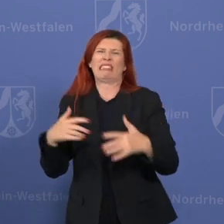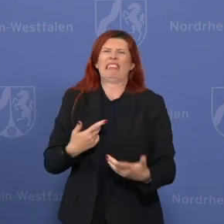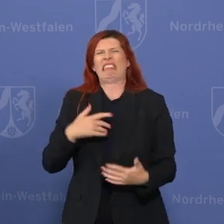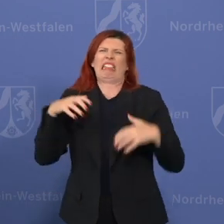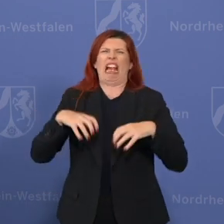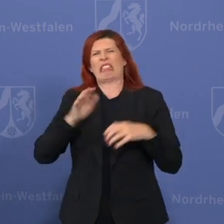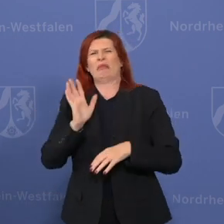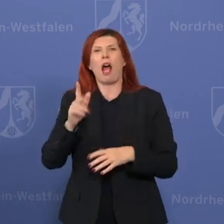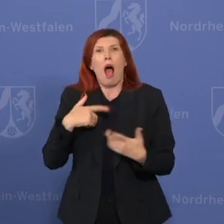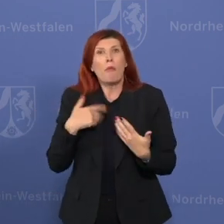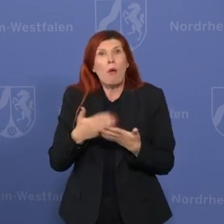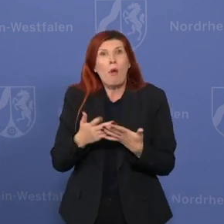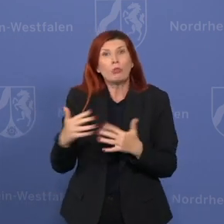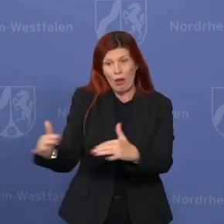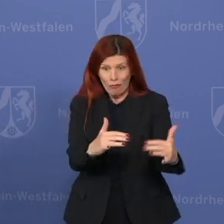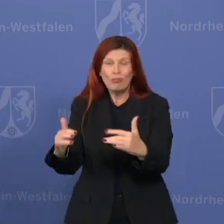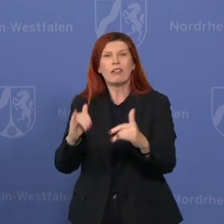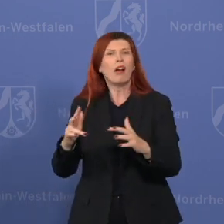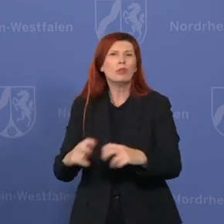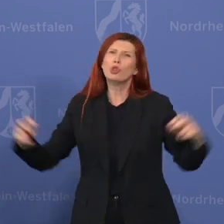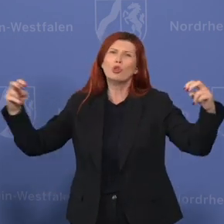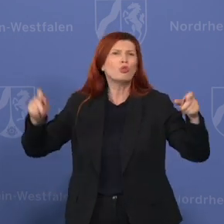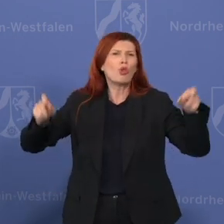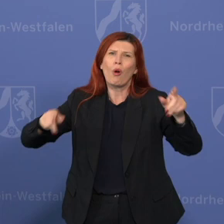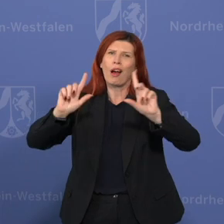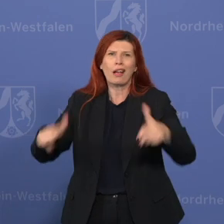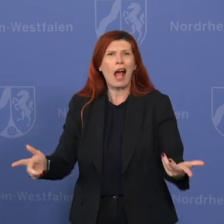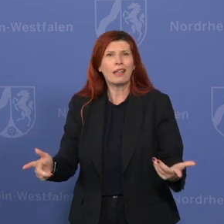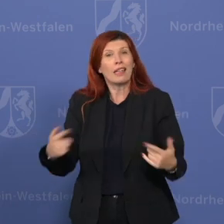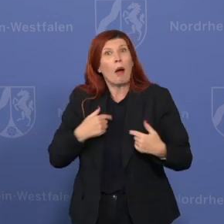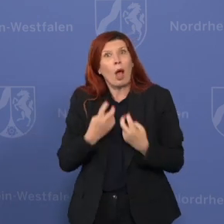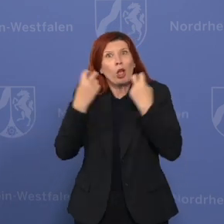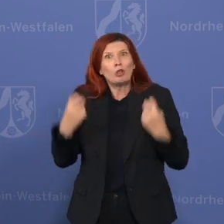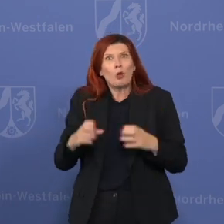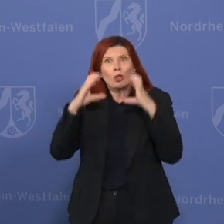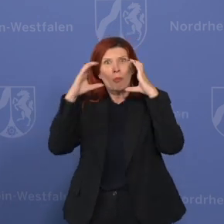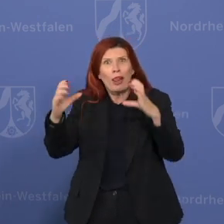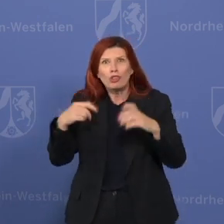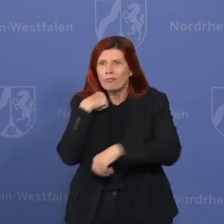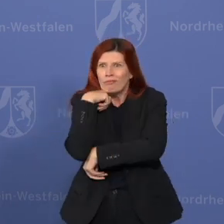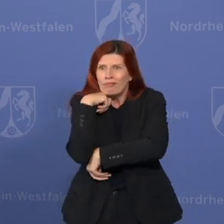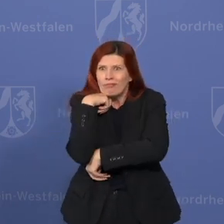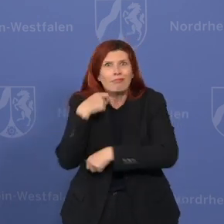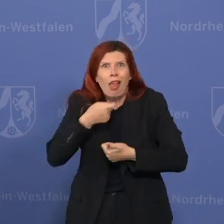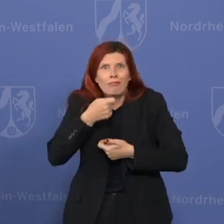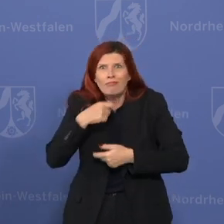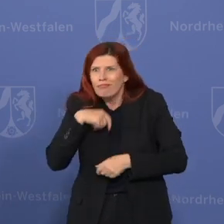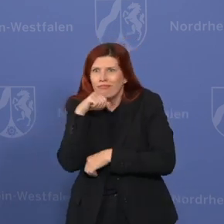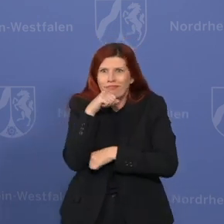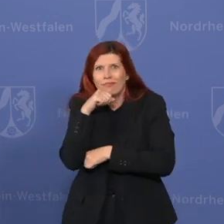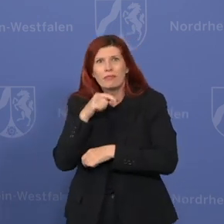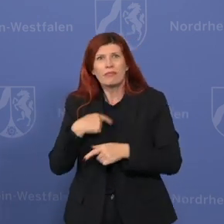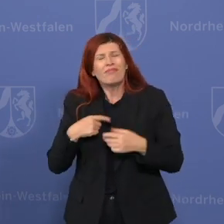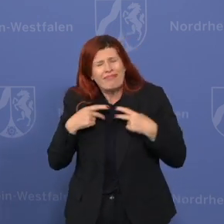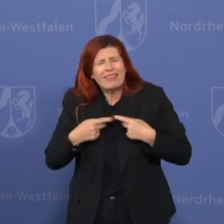sind, aber wir sind natürlich dann vom Bildschirm dabei. Das halte ich für richtig. Alles, was gesundheitlich geht,